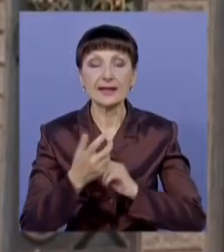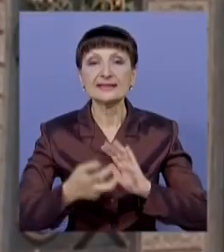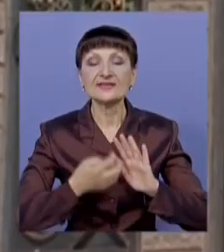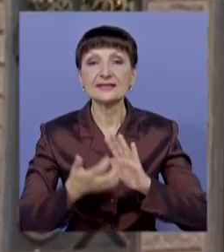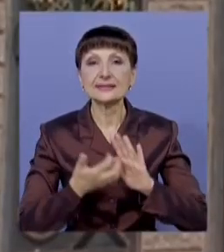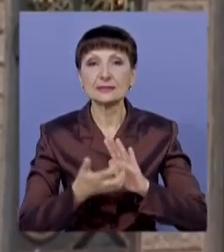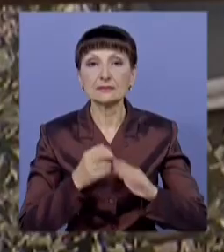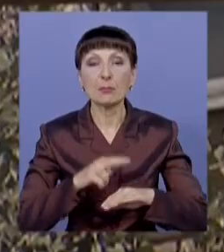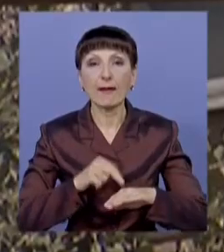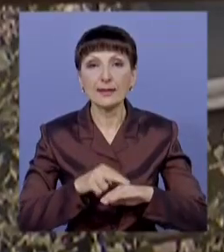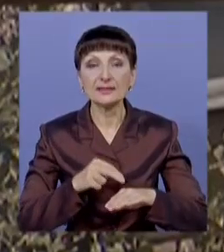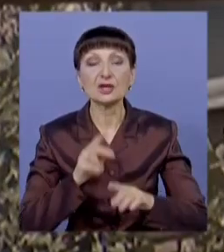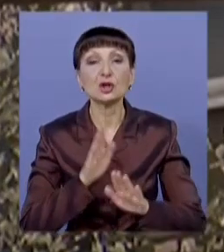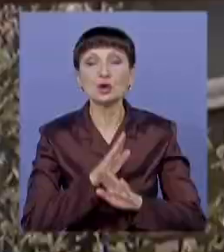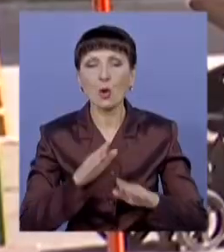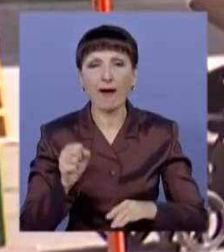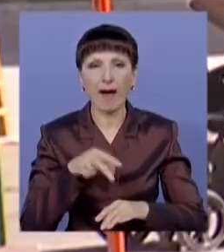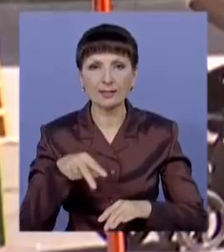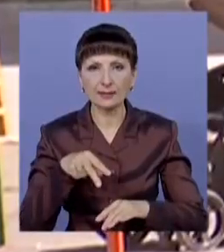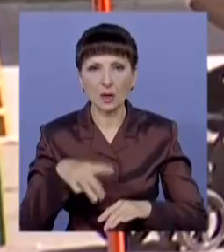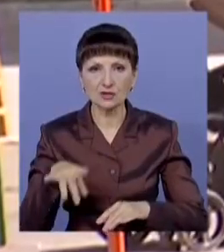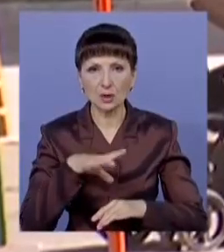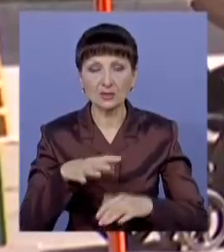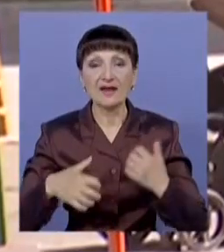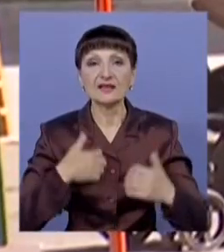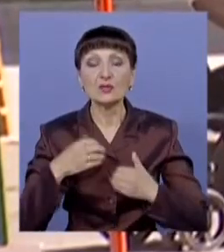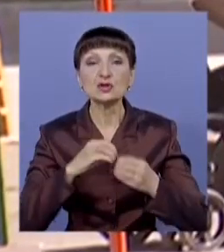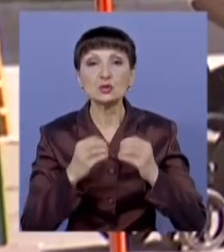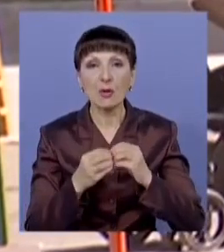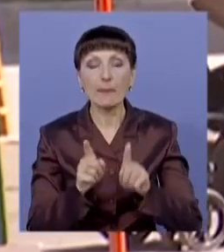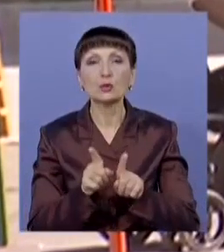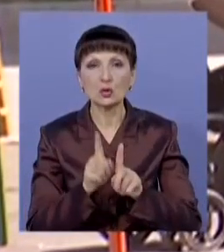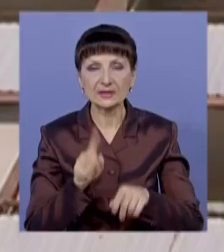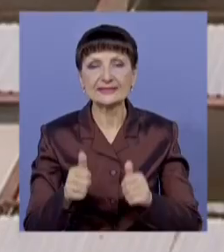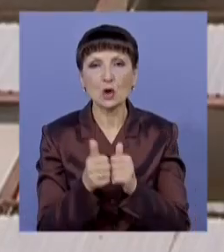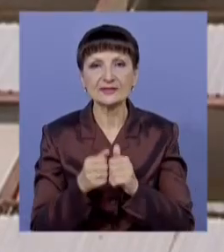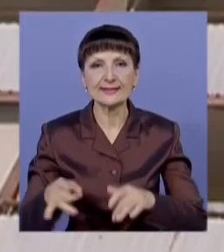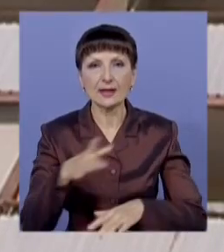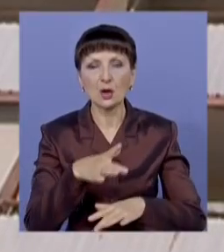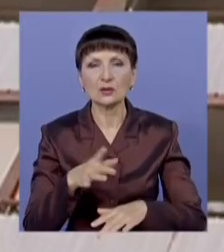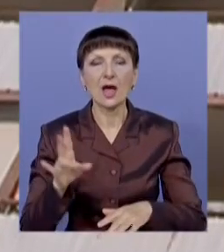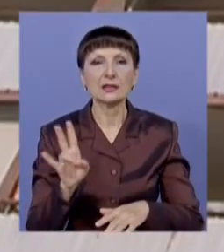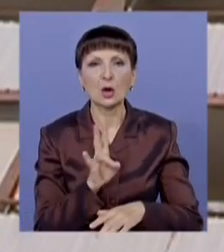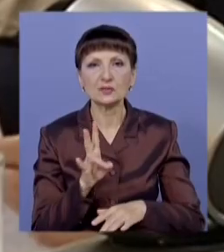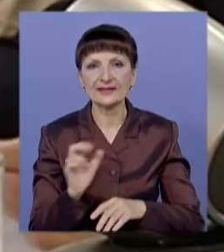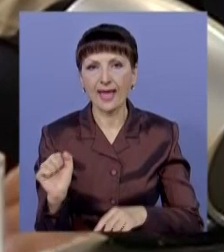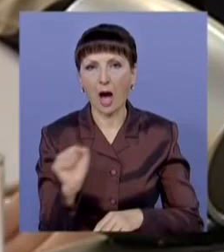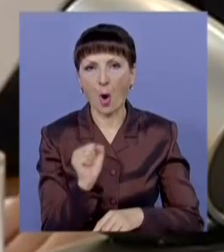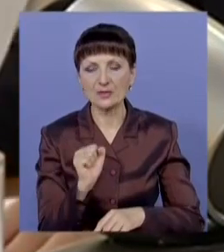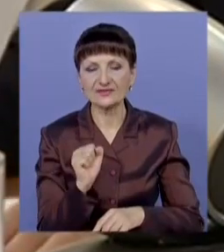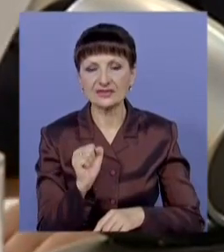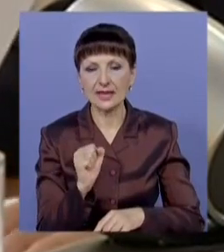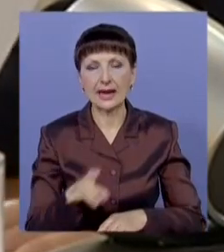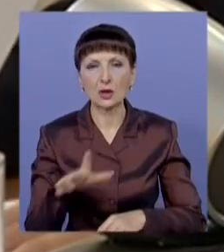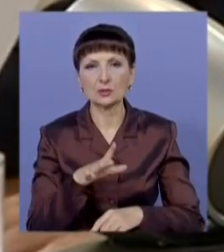дефицит опорных пунктов наблюдается не только в Алатауском районе. Тревожная ситуация и в соседних районах, на Наурызбайском и Ауэзовском. Население не знает,